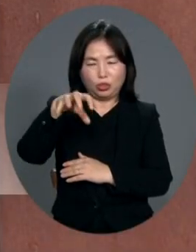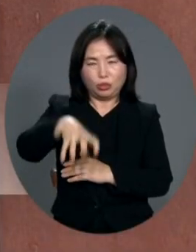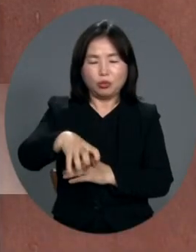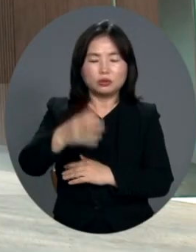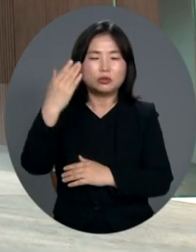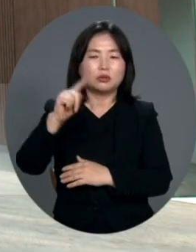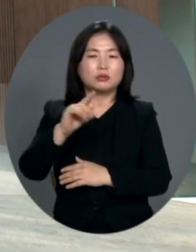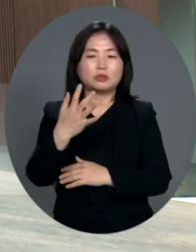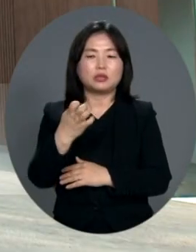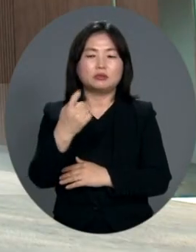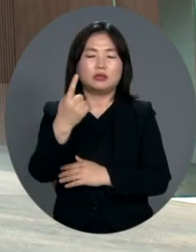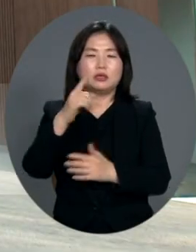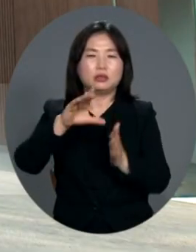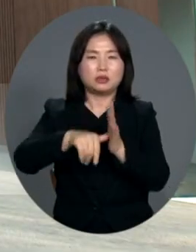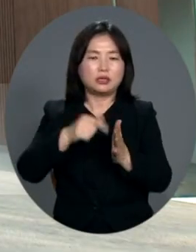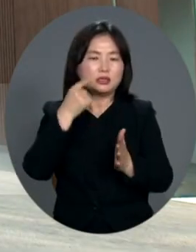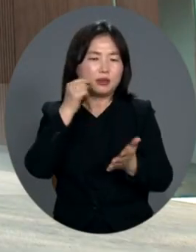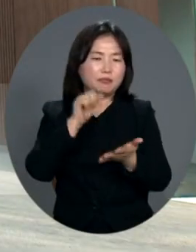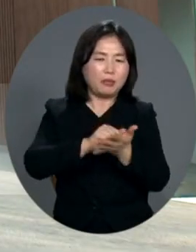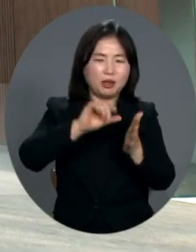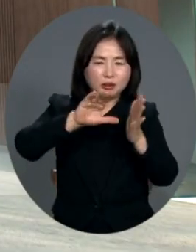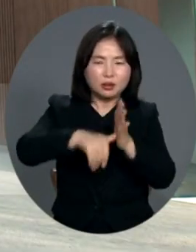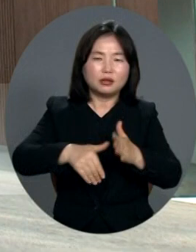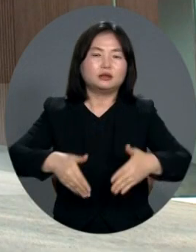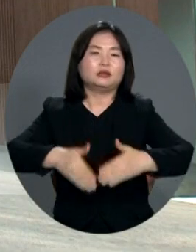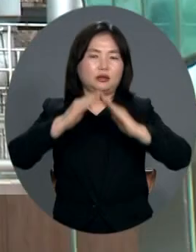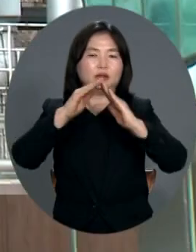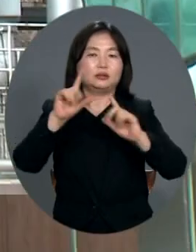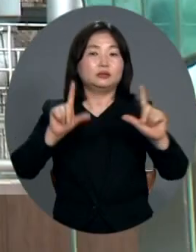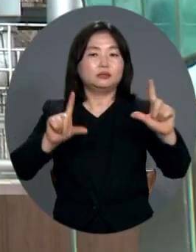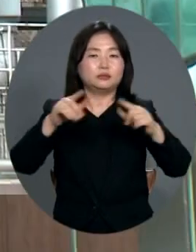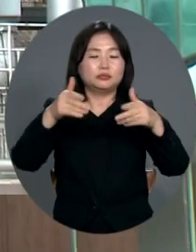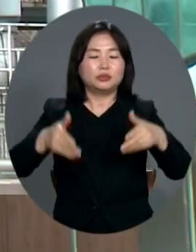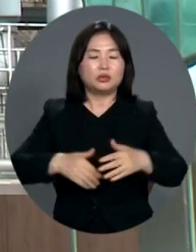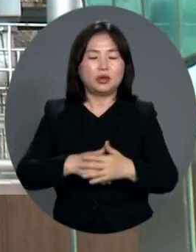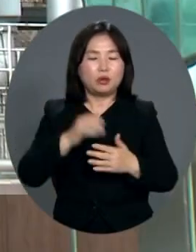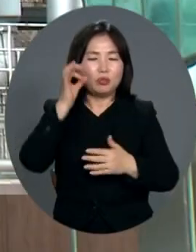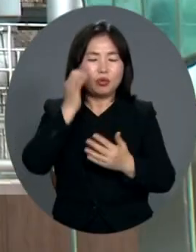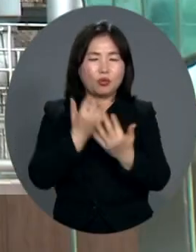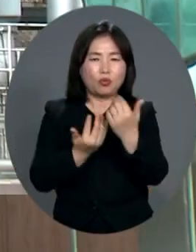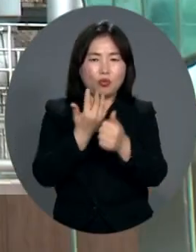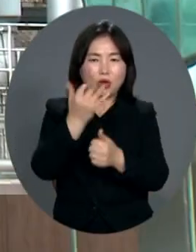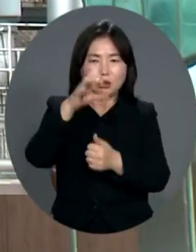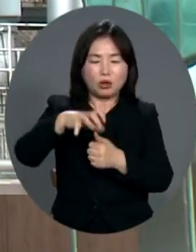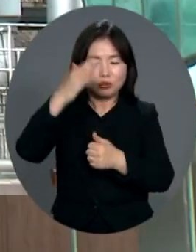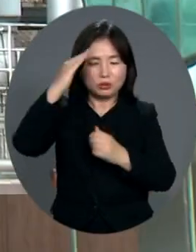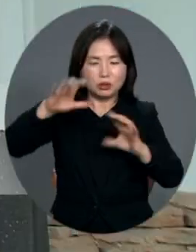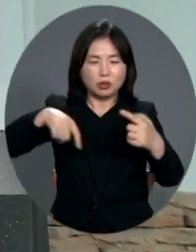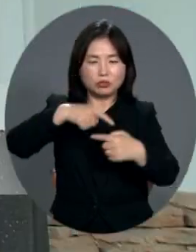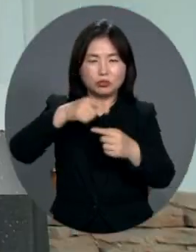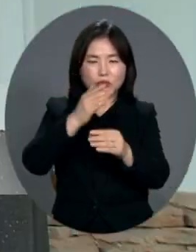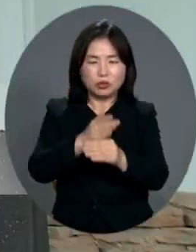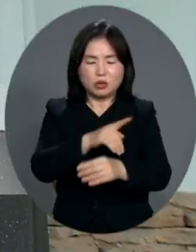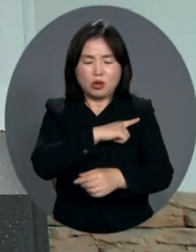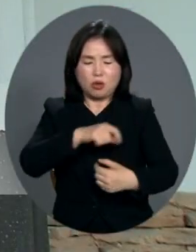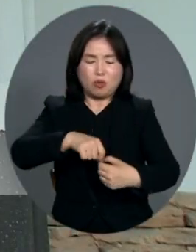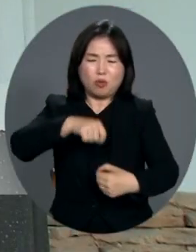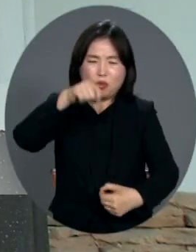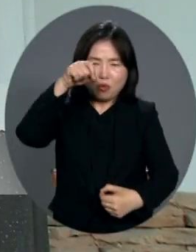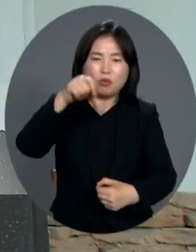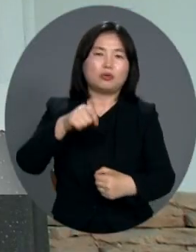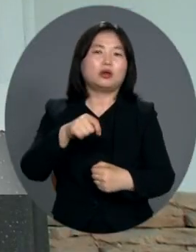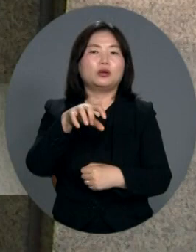지난 1941년 일제 강점기에 지어졌습니다. 포항 화장장은 우리나라에서 운영 중인 가장